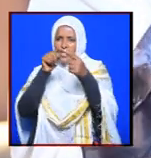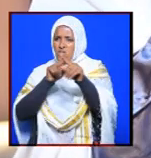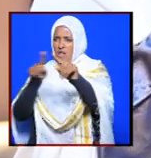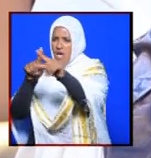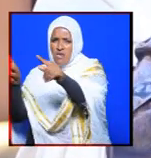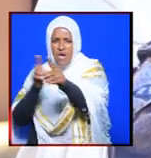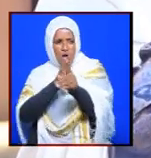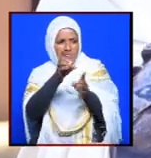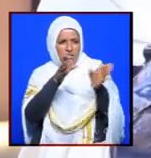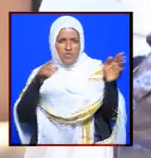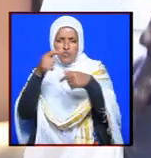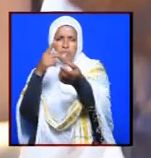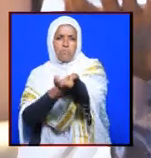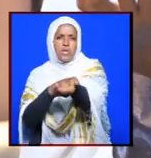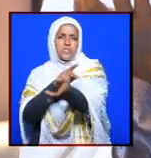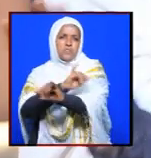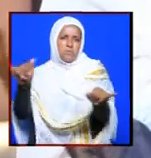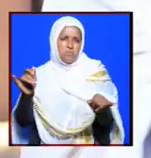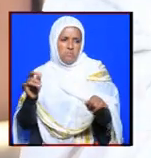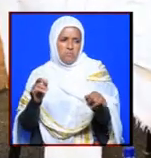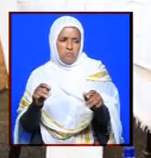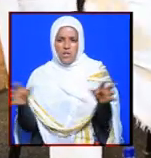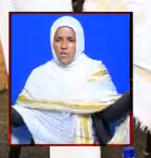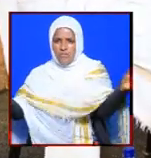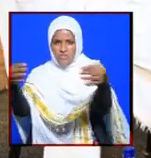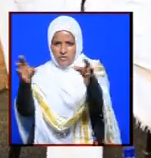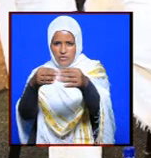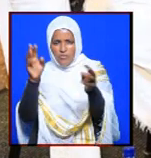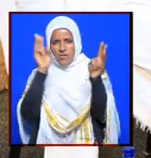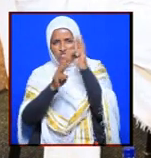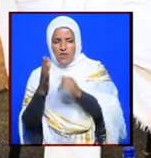ወደ ተለያየ አቅጣጫ እንደሚሄዱ በጎች አይነት ነው። ለረኛ ያስቸግራሉ